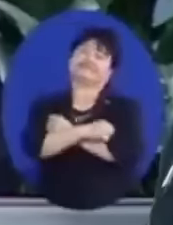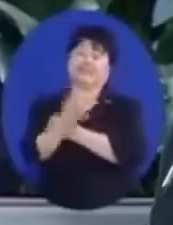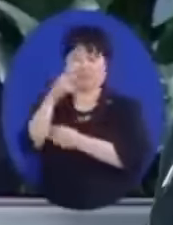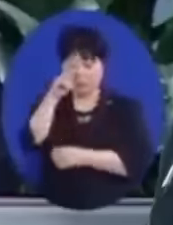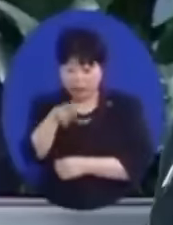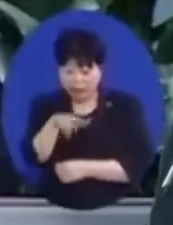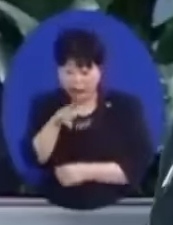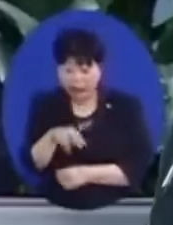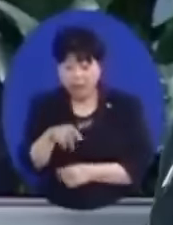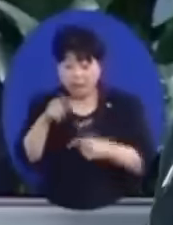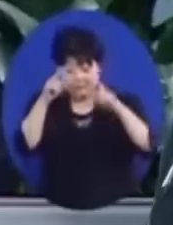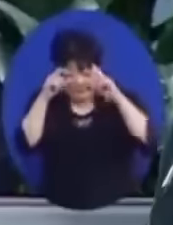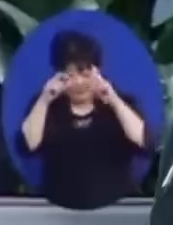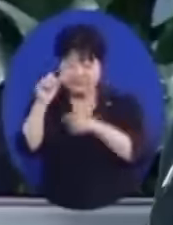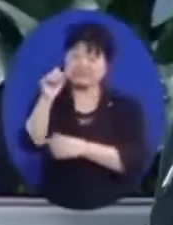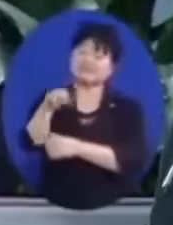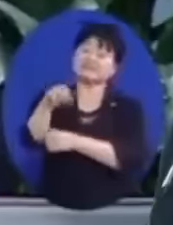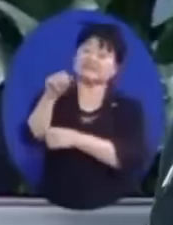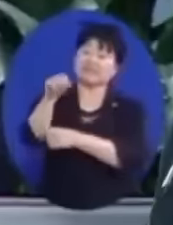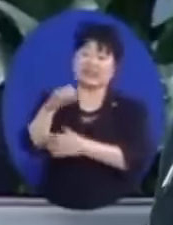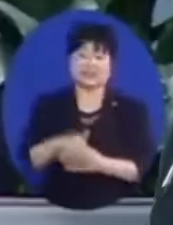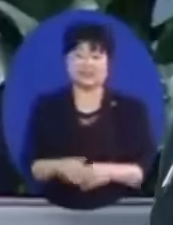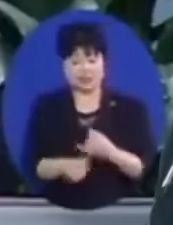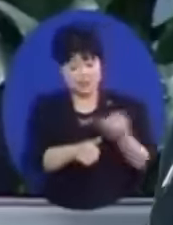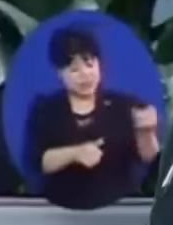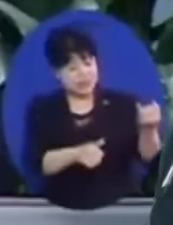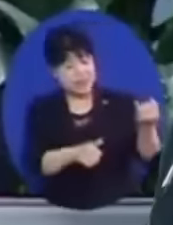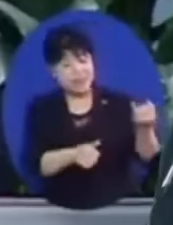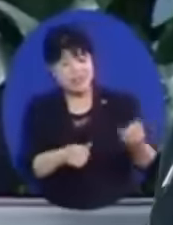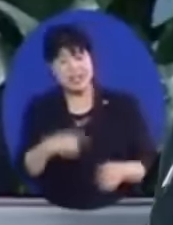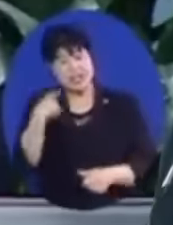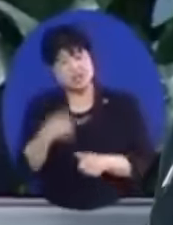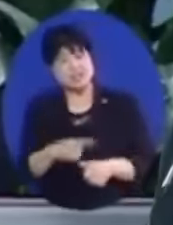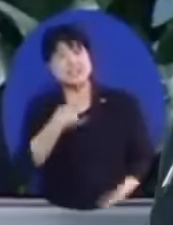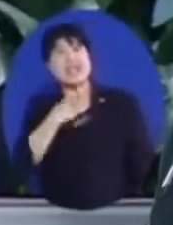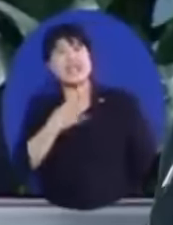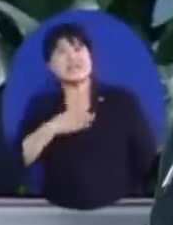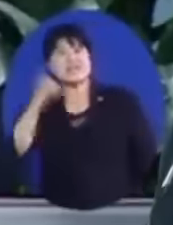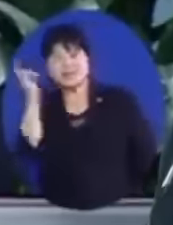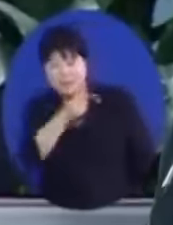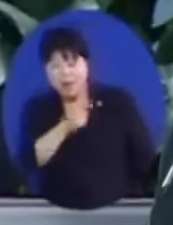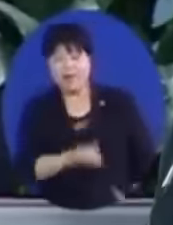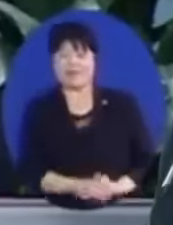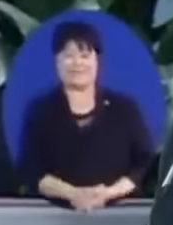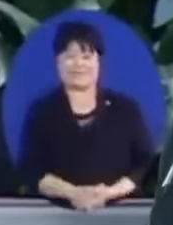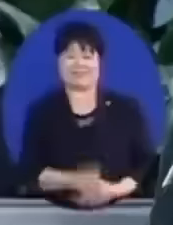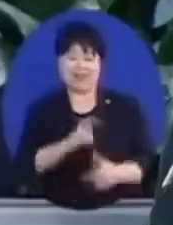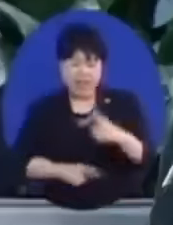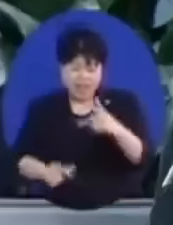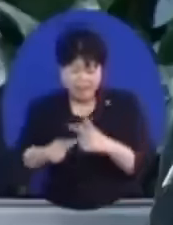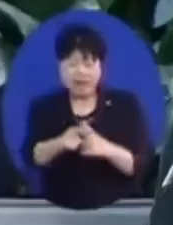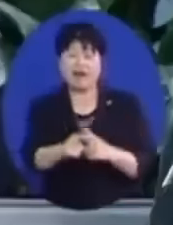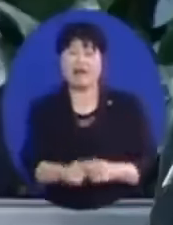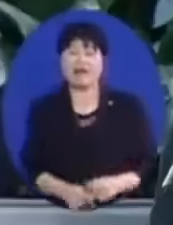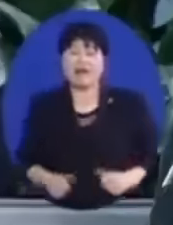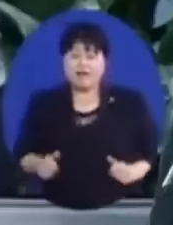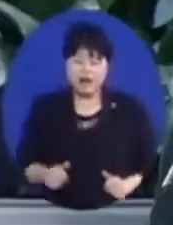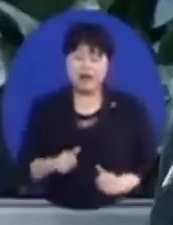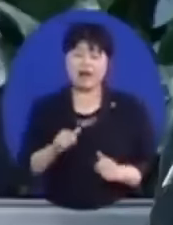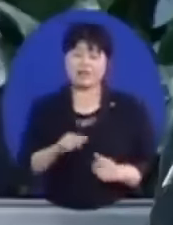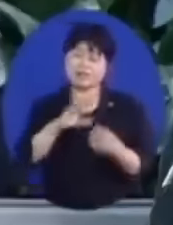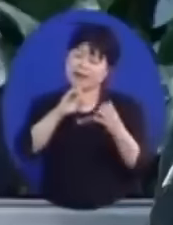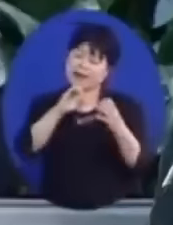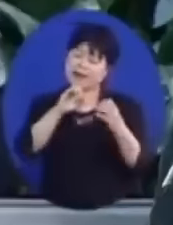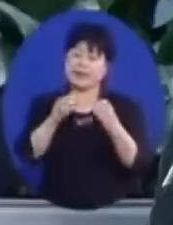바라보고 고개만 끄덕끄덕합니다. 그러면 부인은 무시당한 감정이 생겨서 더 열을 내고 말을 하면